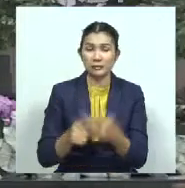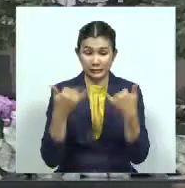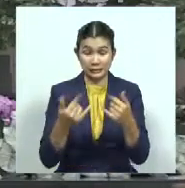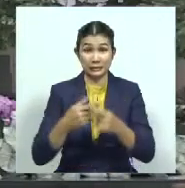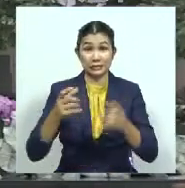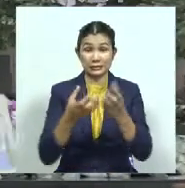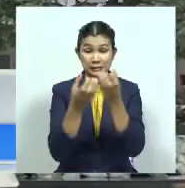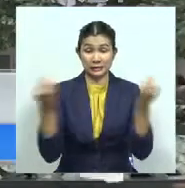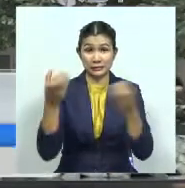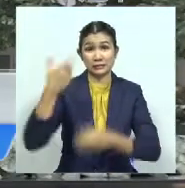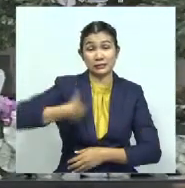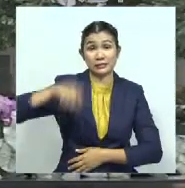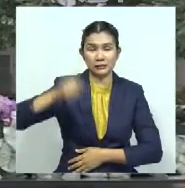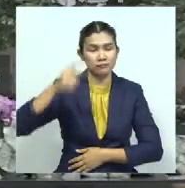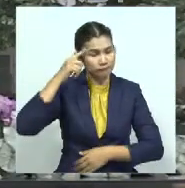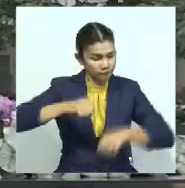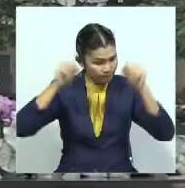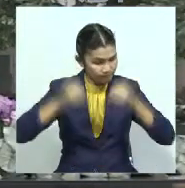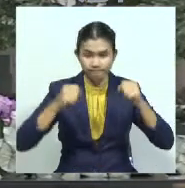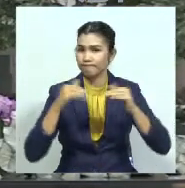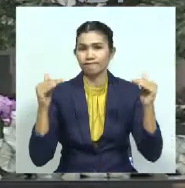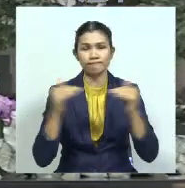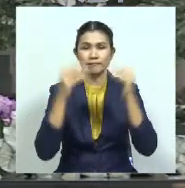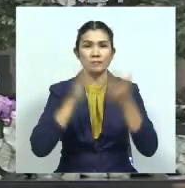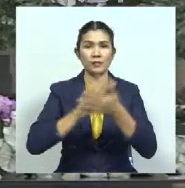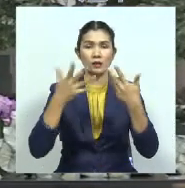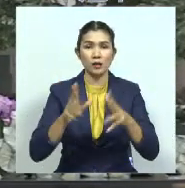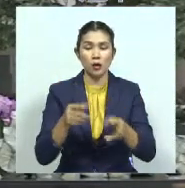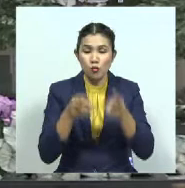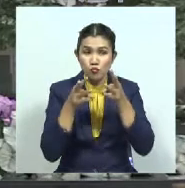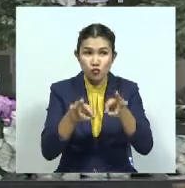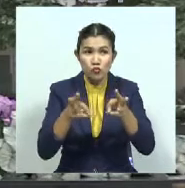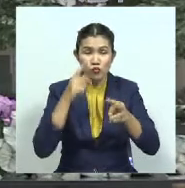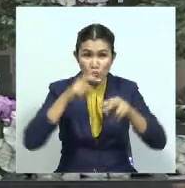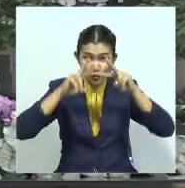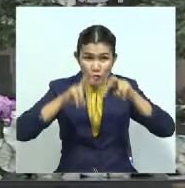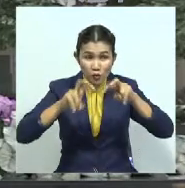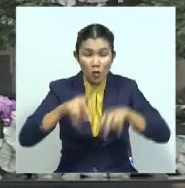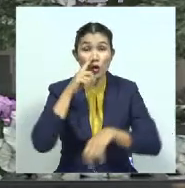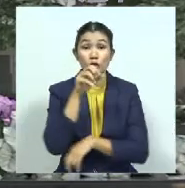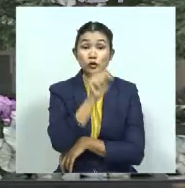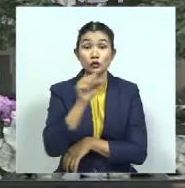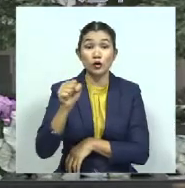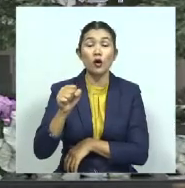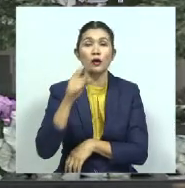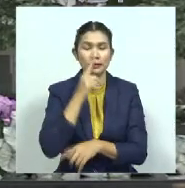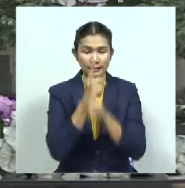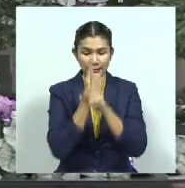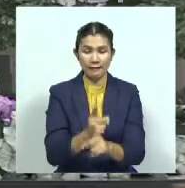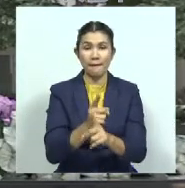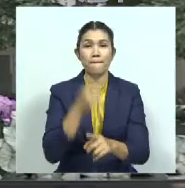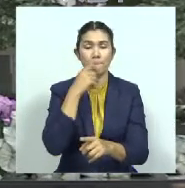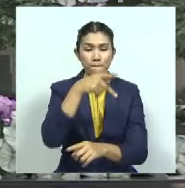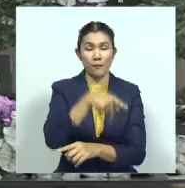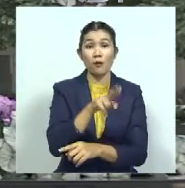ศาลรัฐธรรมนูญก็มีมติเอกฉันท์วินิจฉัยว่าวิธีการคำนวณหาจำนวนส.ส.แบบบัญชีรายชื่อตามพระราชบัญญัติประก